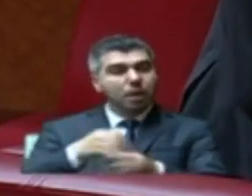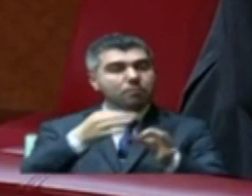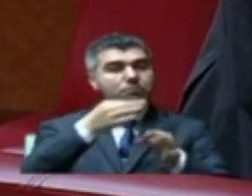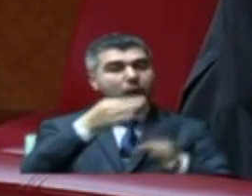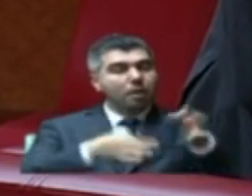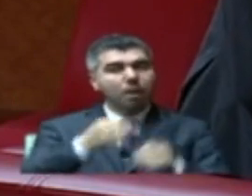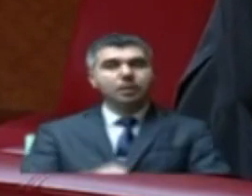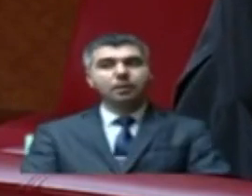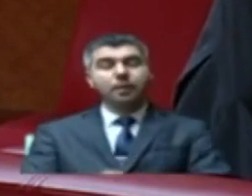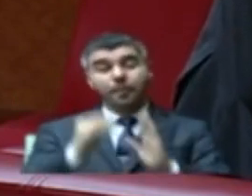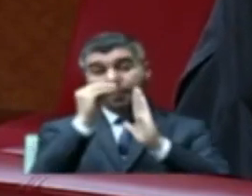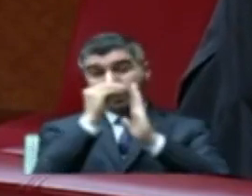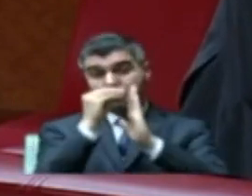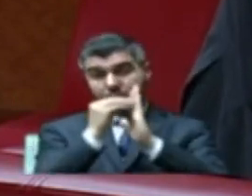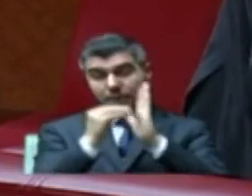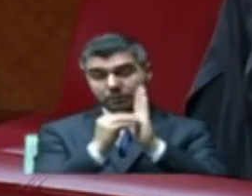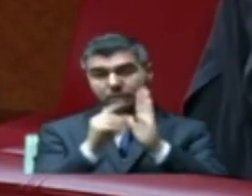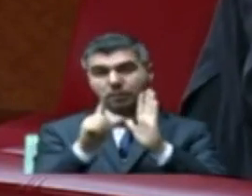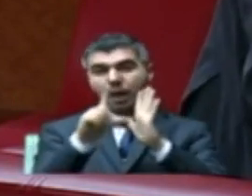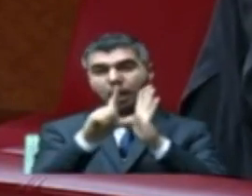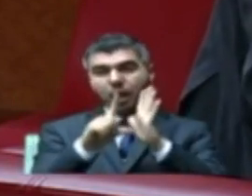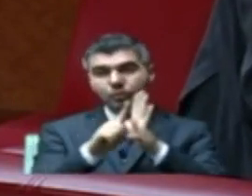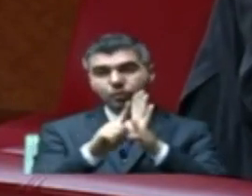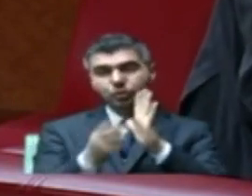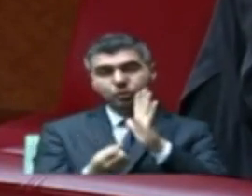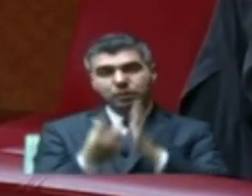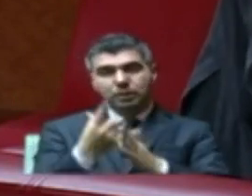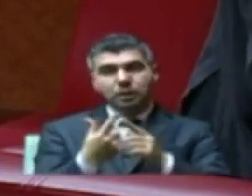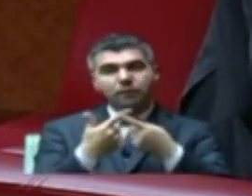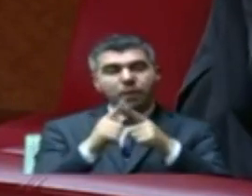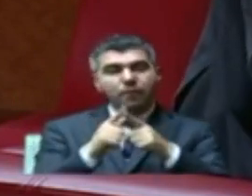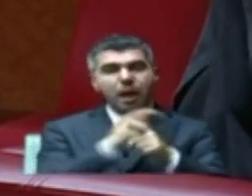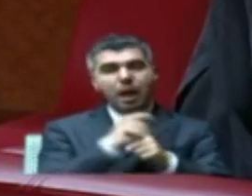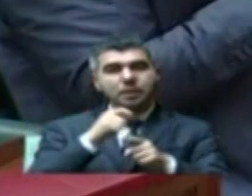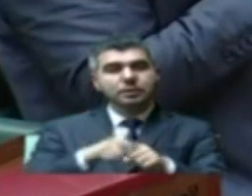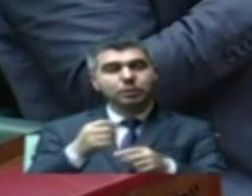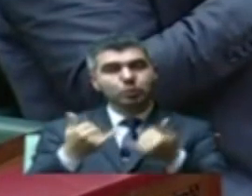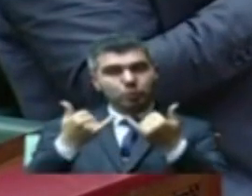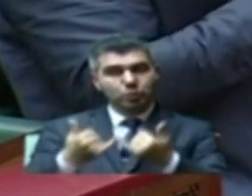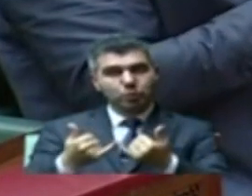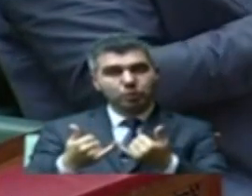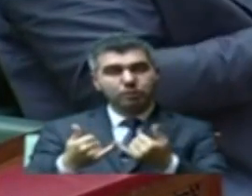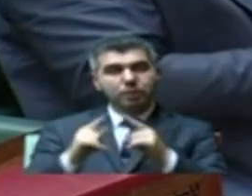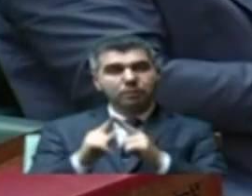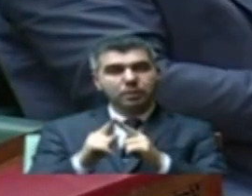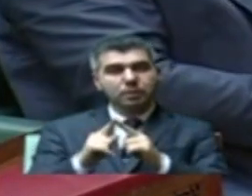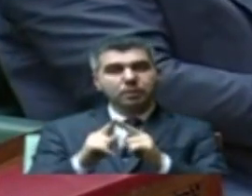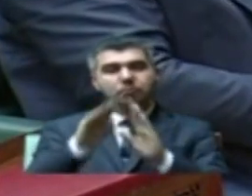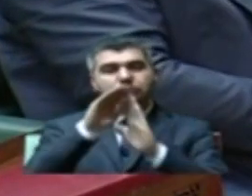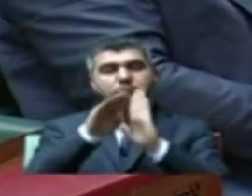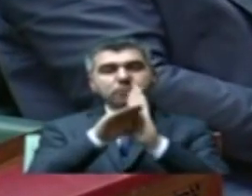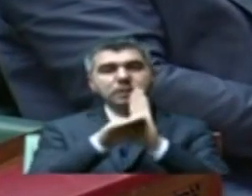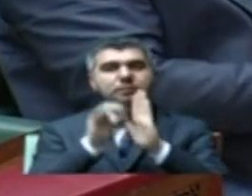تم إدراج مقتضى في مشروع قانون التنظيم القضائي الموجود اليوم أمام لجنة العدل